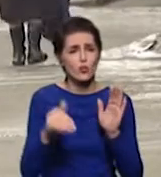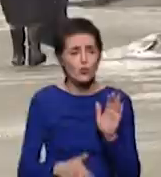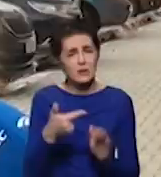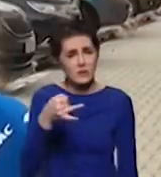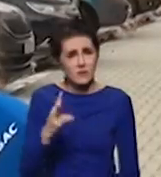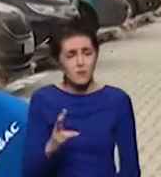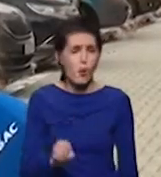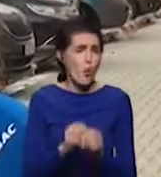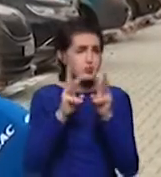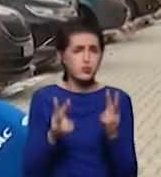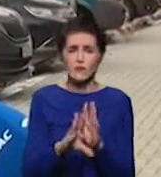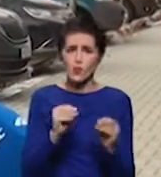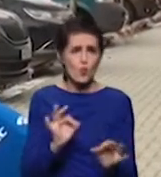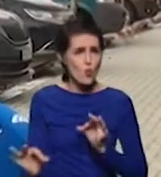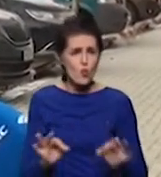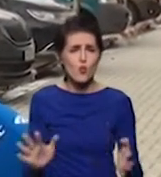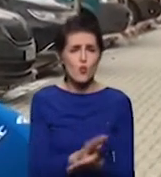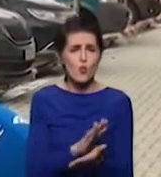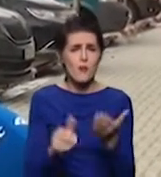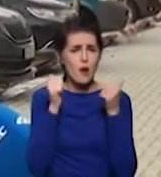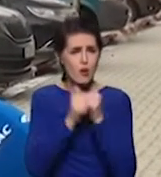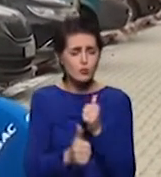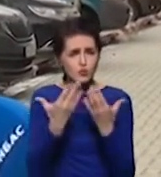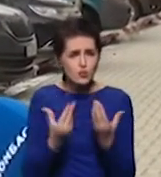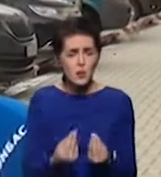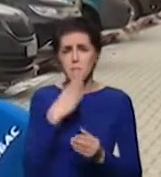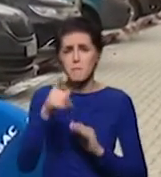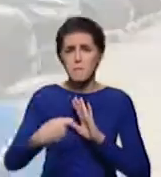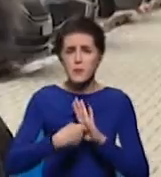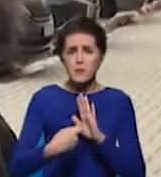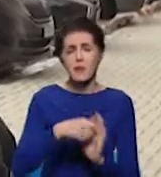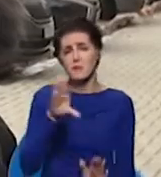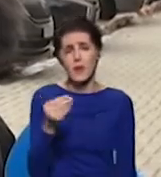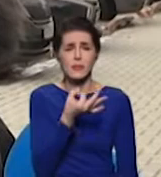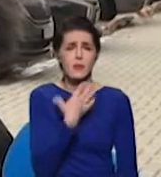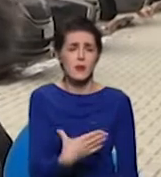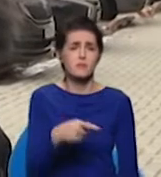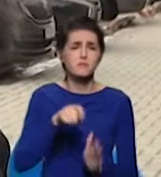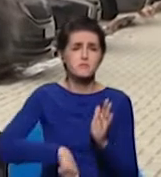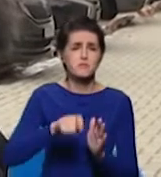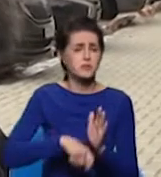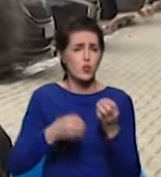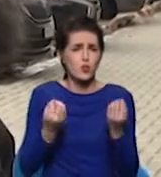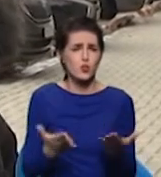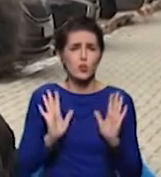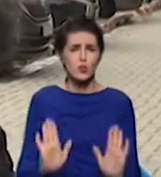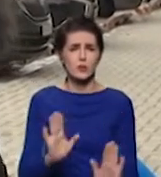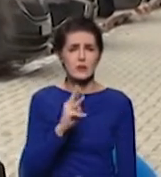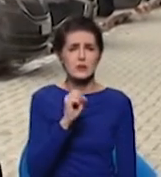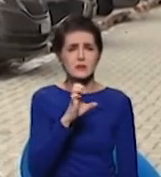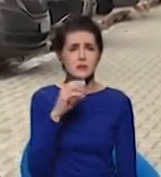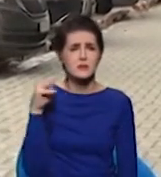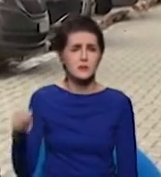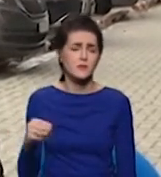Обслуговування нормально, убирали кожен день, питання, ну, на любителя. Просто тест перевіряли. Здавали тест